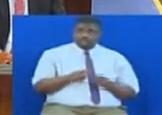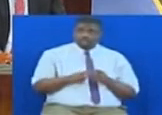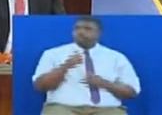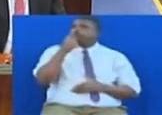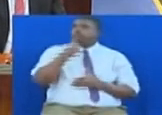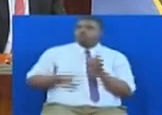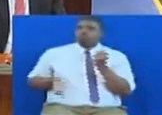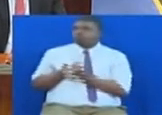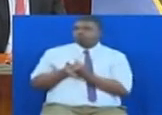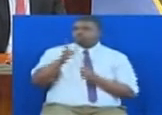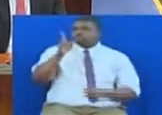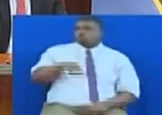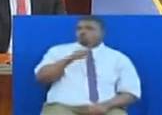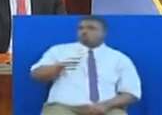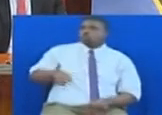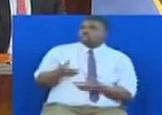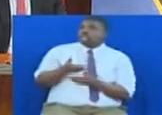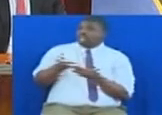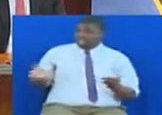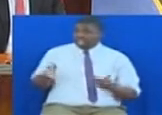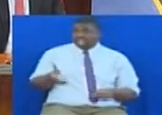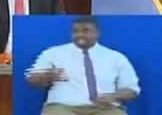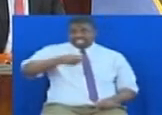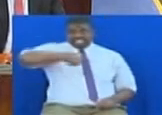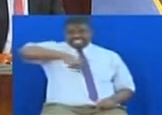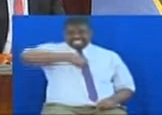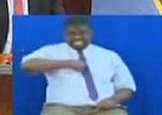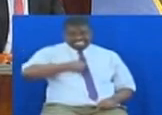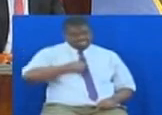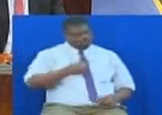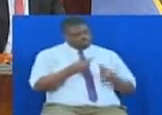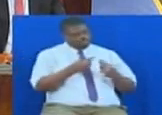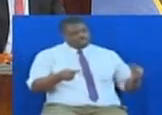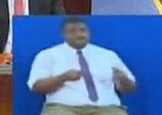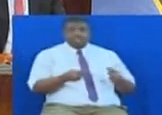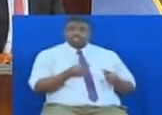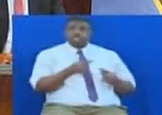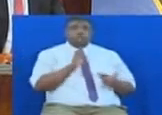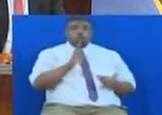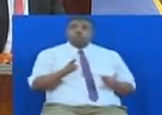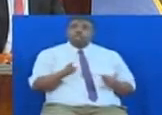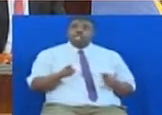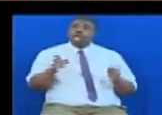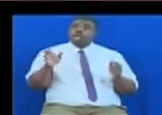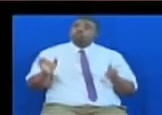kosa, isipokuwa sisi wapinzani ametuzidi hoja, tumeishiwa kabisa.